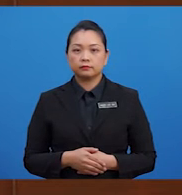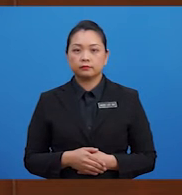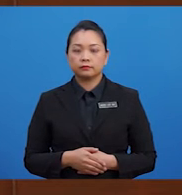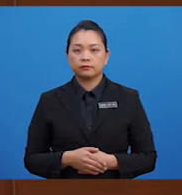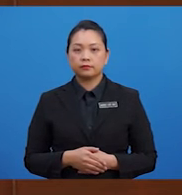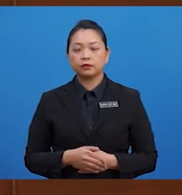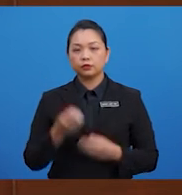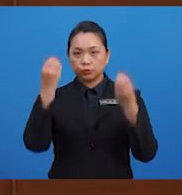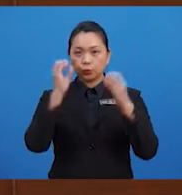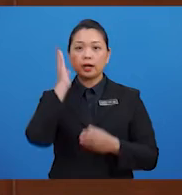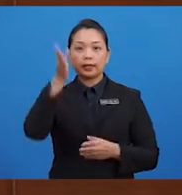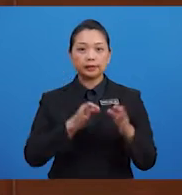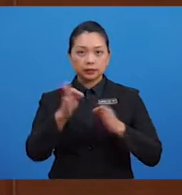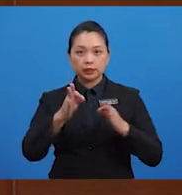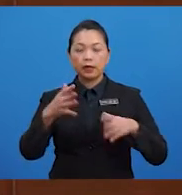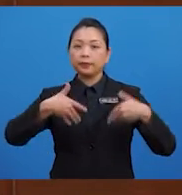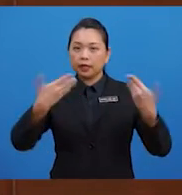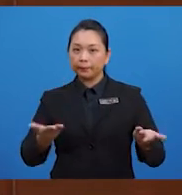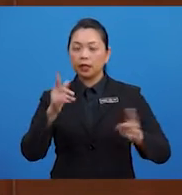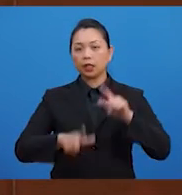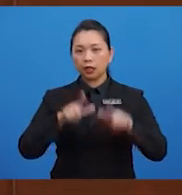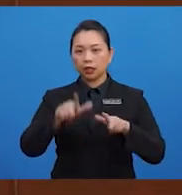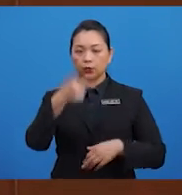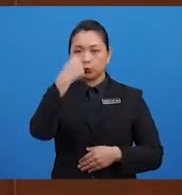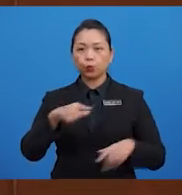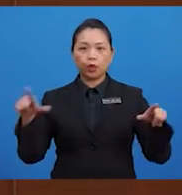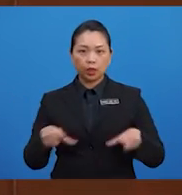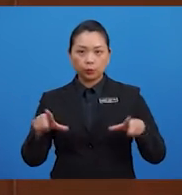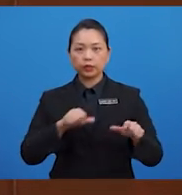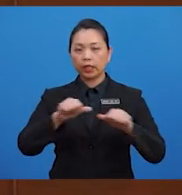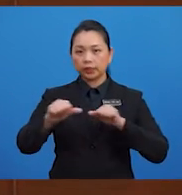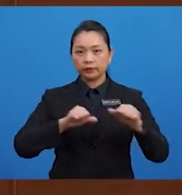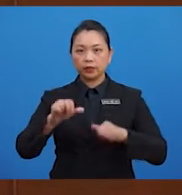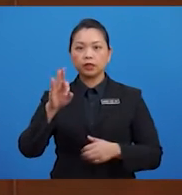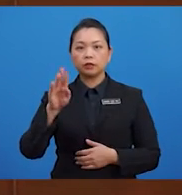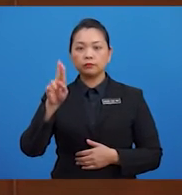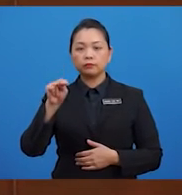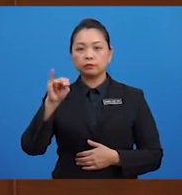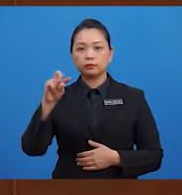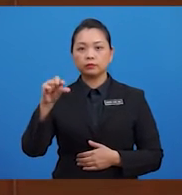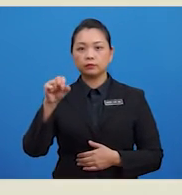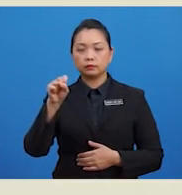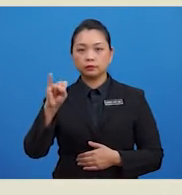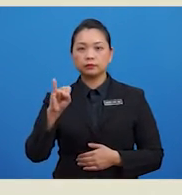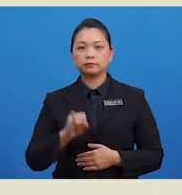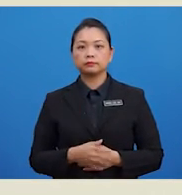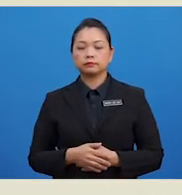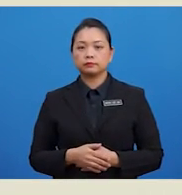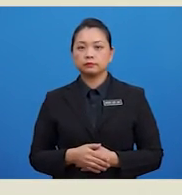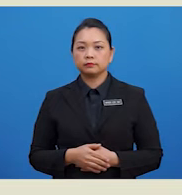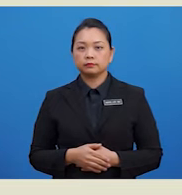Saya akan terangkan bagaimana langkah untuk melakukan aktiviti fumigasi telur tetasan.